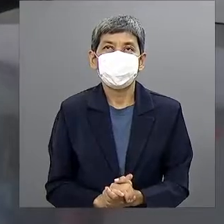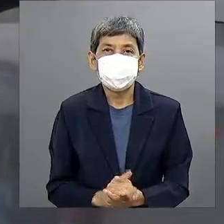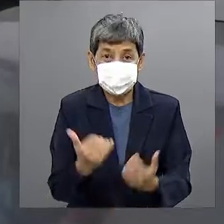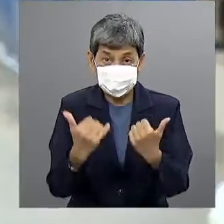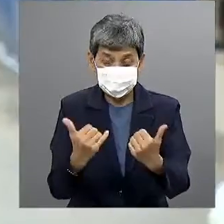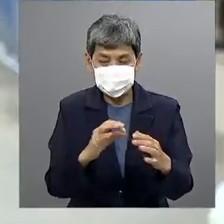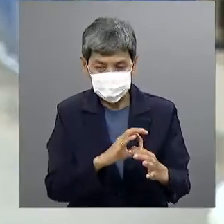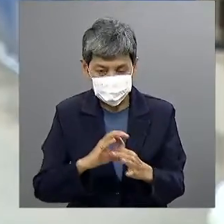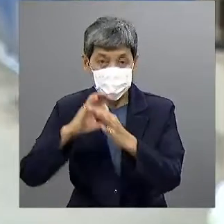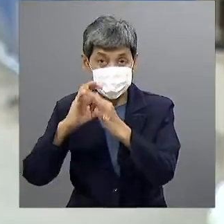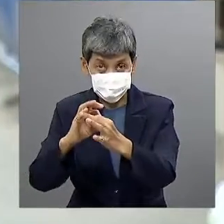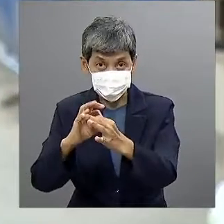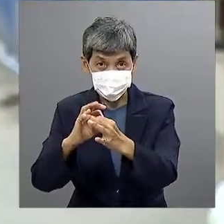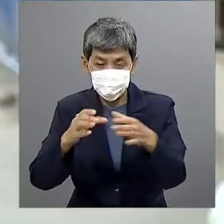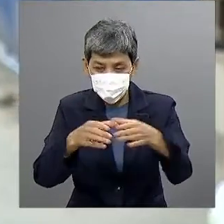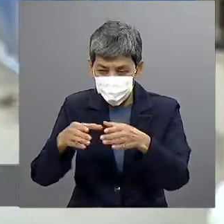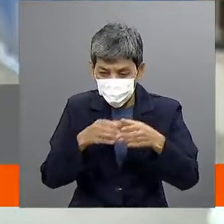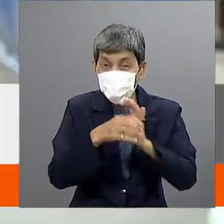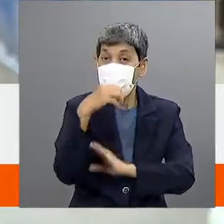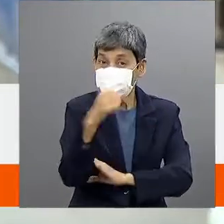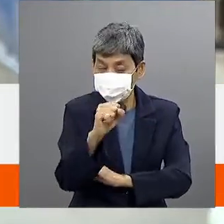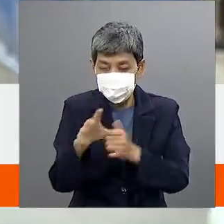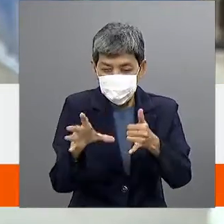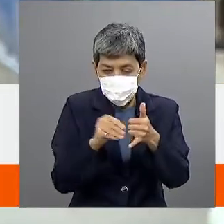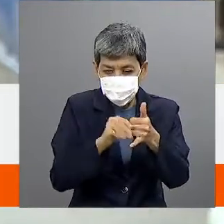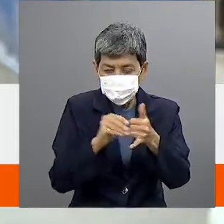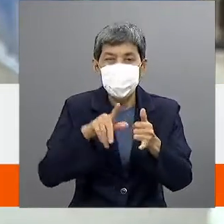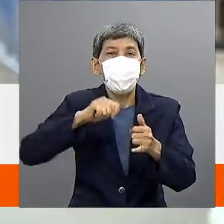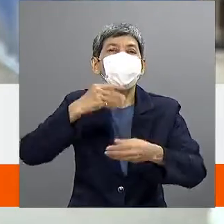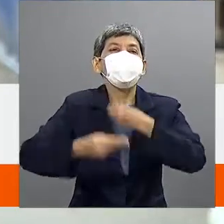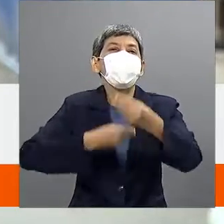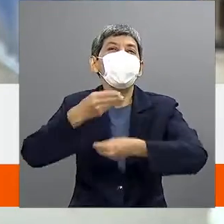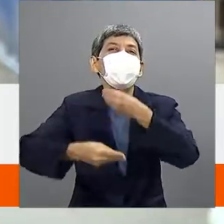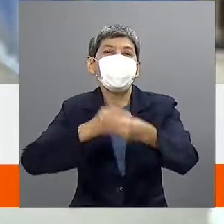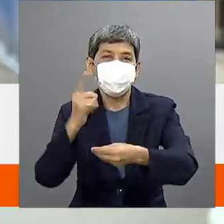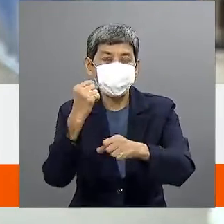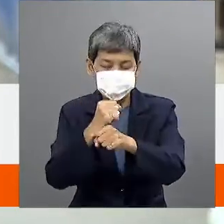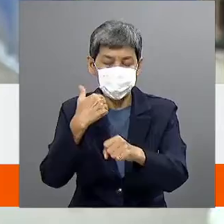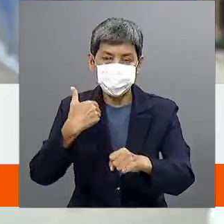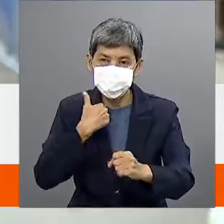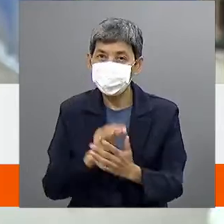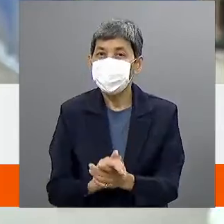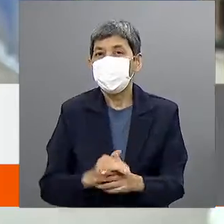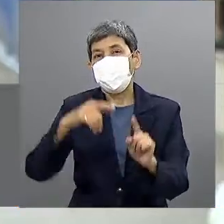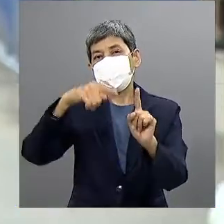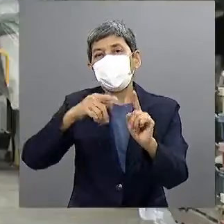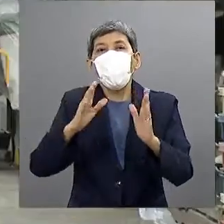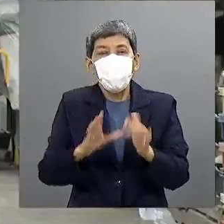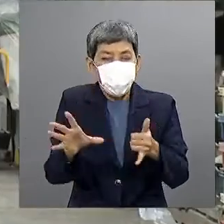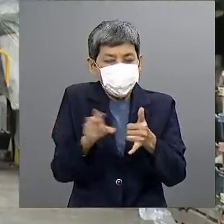ง10คัตเตอร์แล้วนะครับทำให้ยอดผู้ติดเชื้อที่ตลาดเมืองใหม่แห่งนี้มีกว่าเกือบถึง 1,000 คนครับ